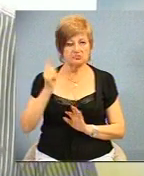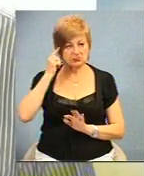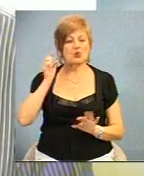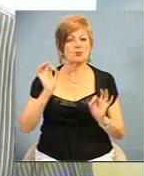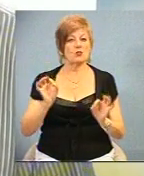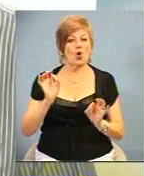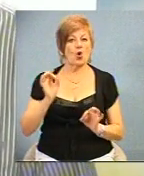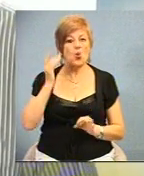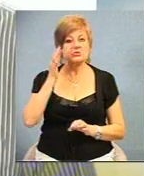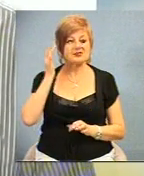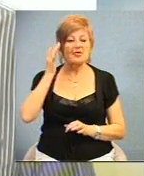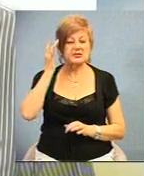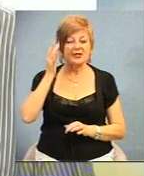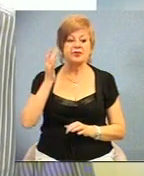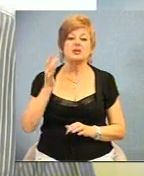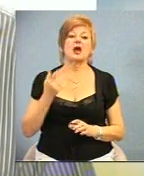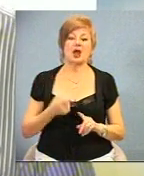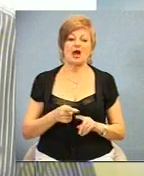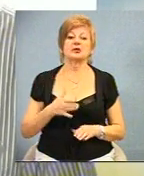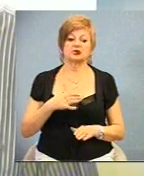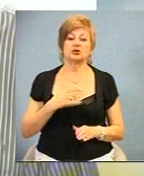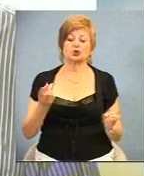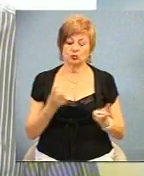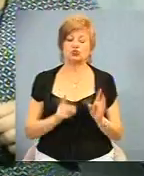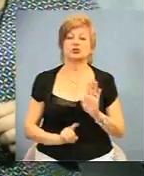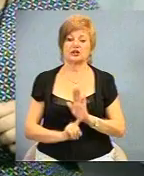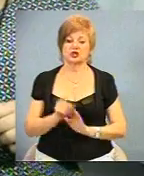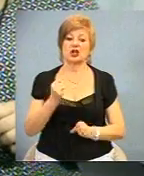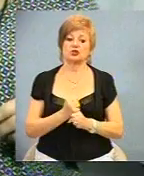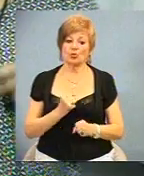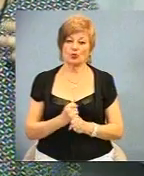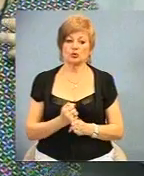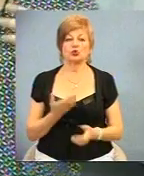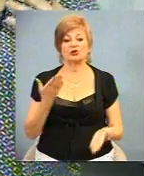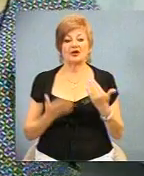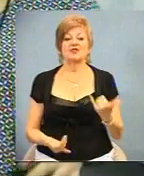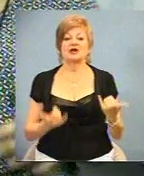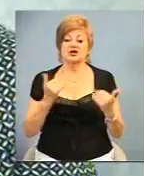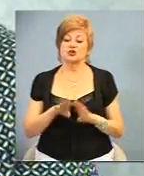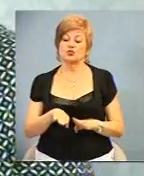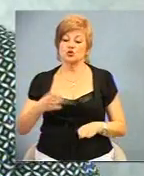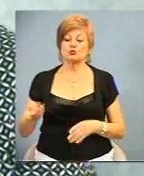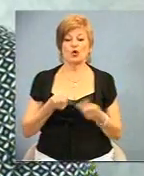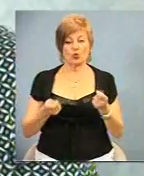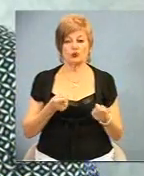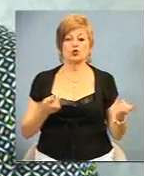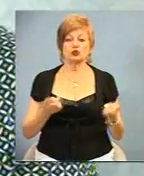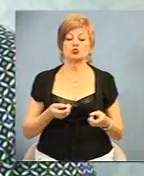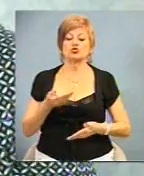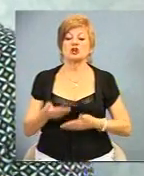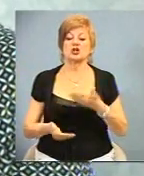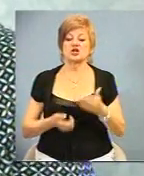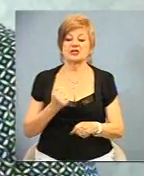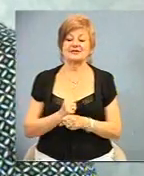того, що відбувається, це вже, значить, розпочати роботу. Можливо, сьогодні з боку уряду робити певні кроки на